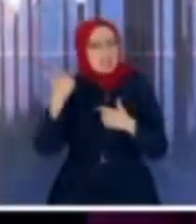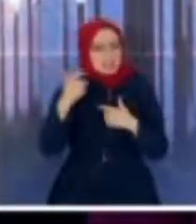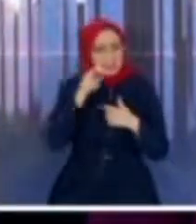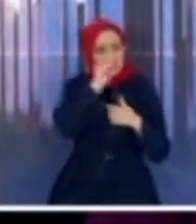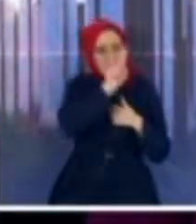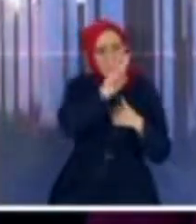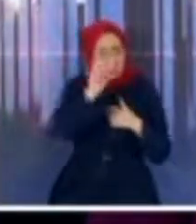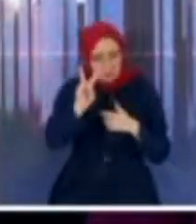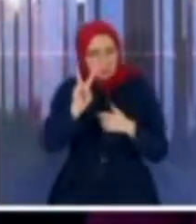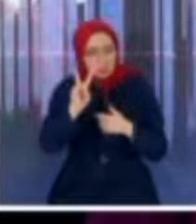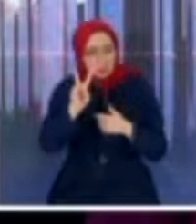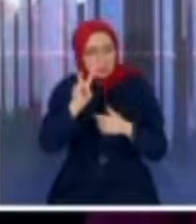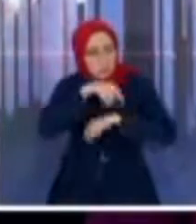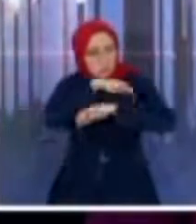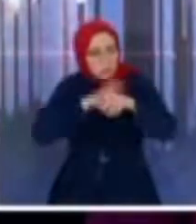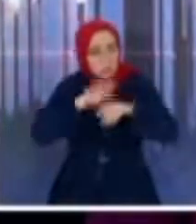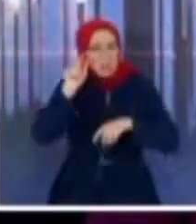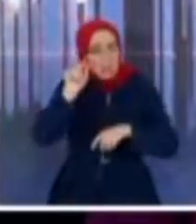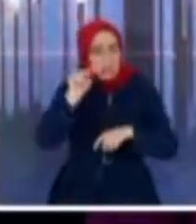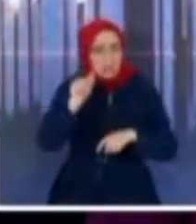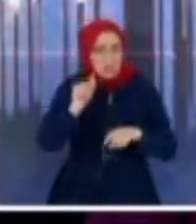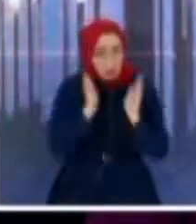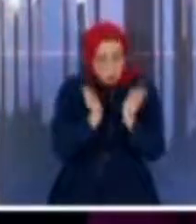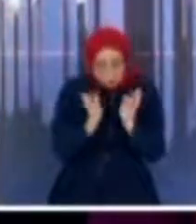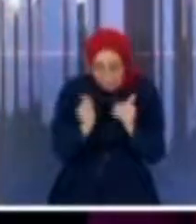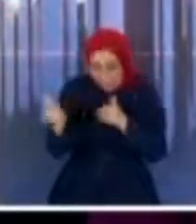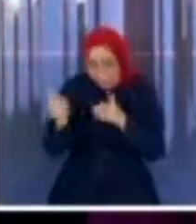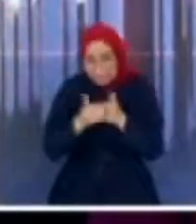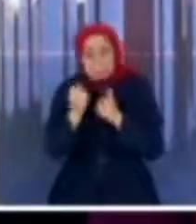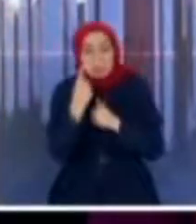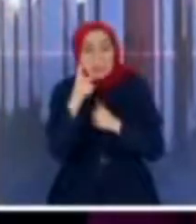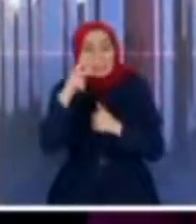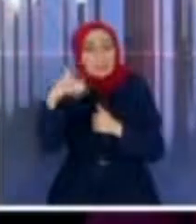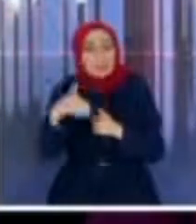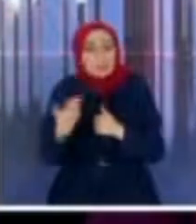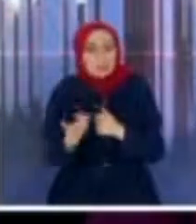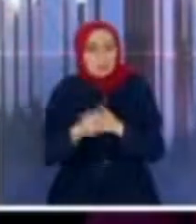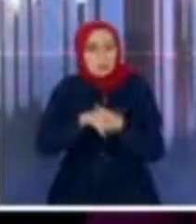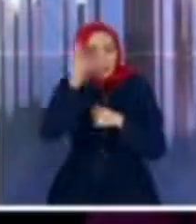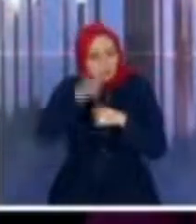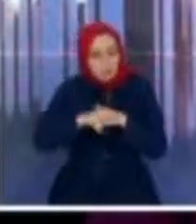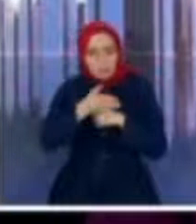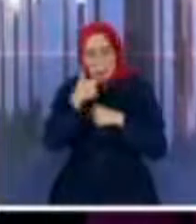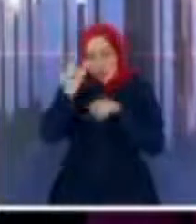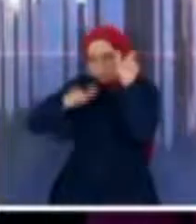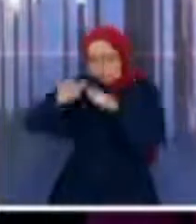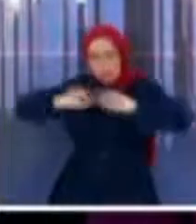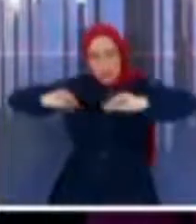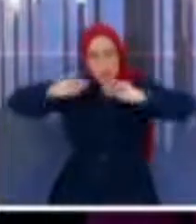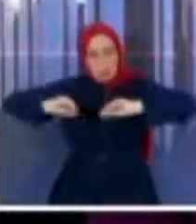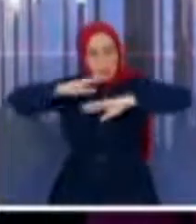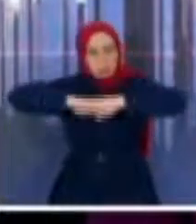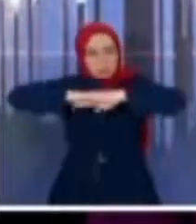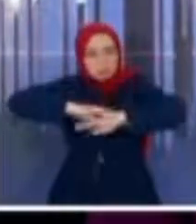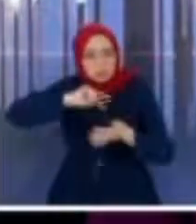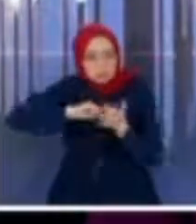ولايه المعدل المسافه بين المواطن المستشفى جهوي 100 كيلومتر. دونك نحن كي نمشيو في مشروع كيما